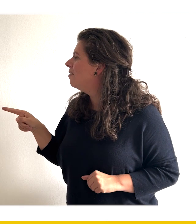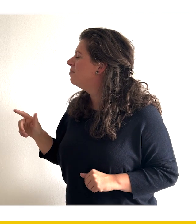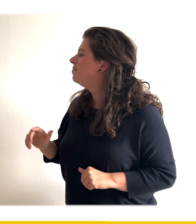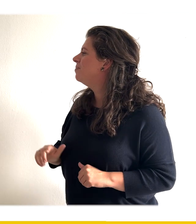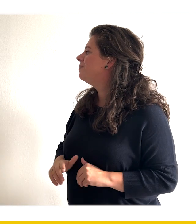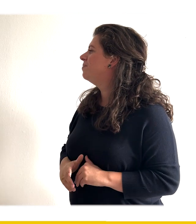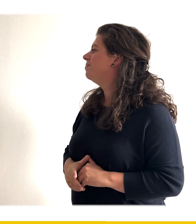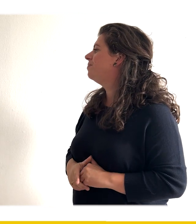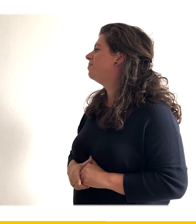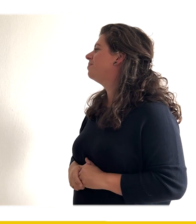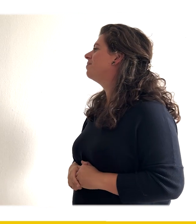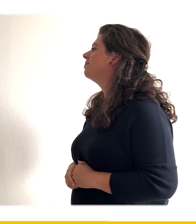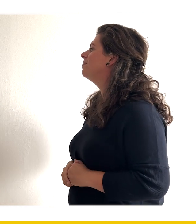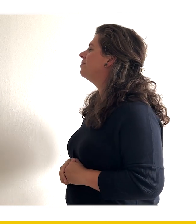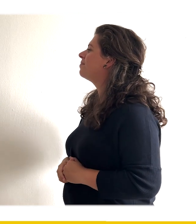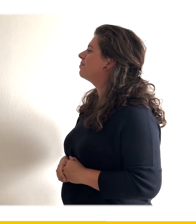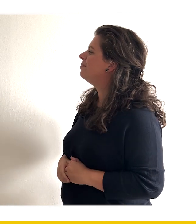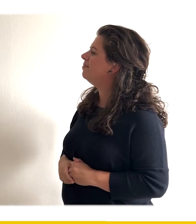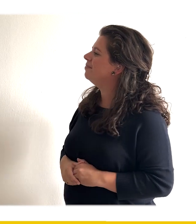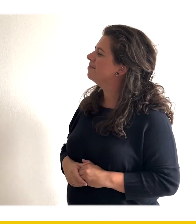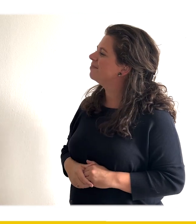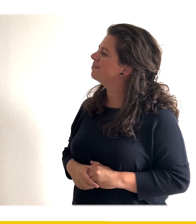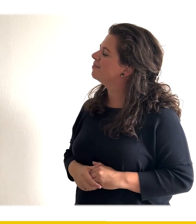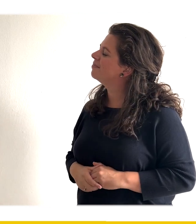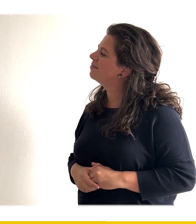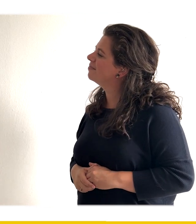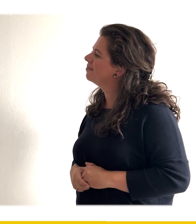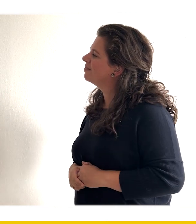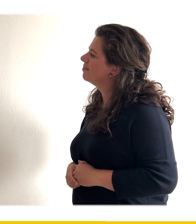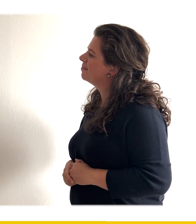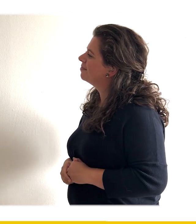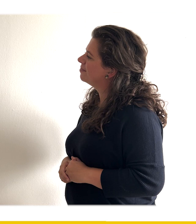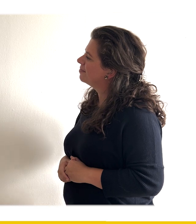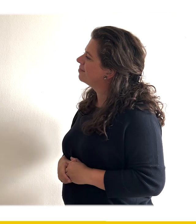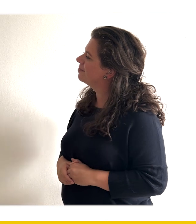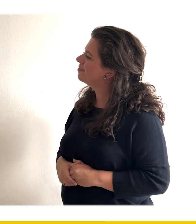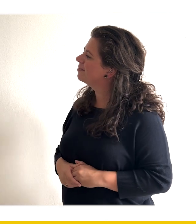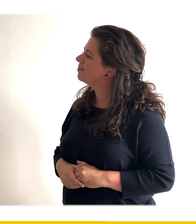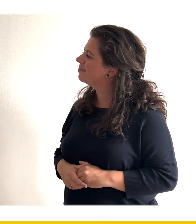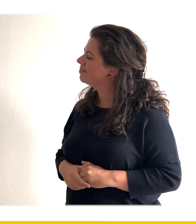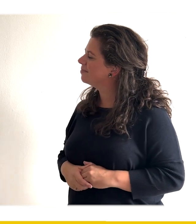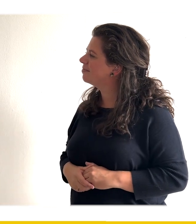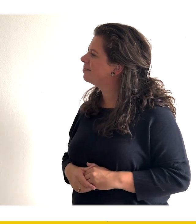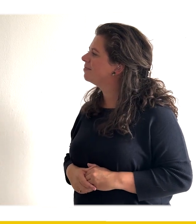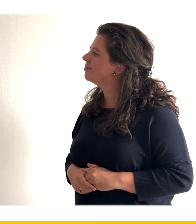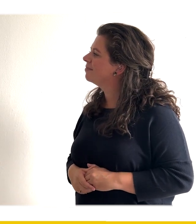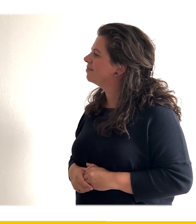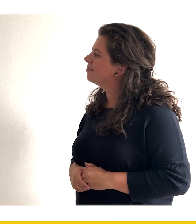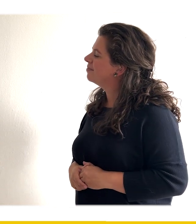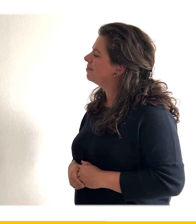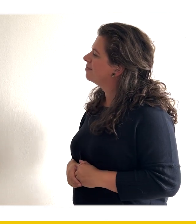Ligt een schat, wist je dat? En wil je weten wat het